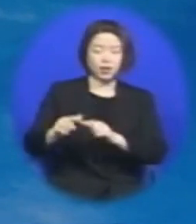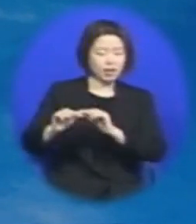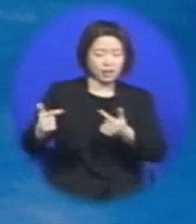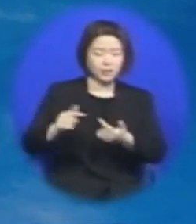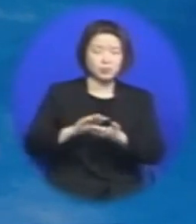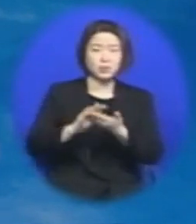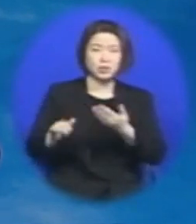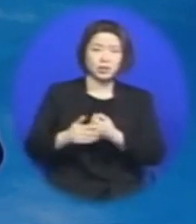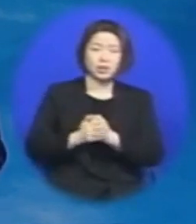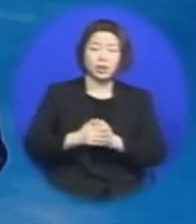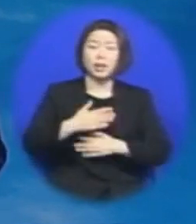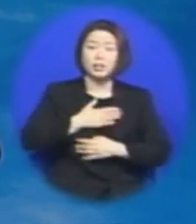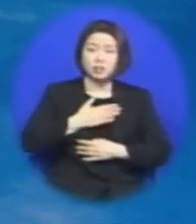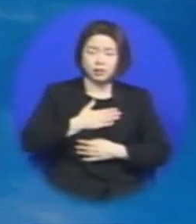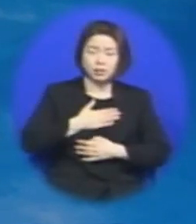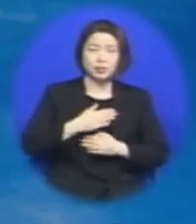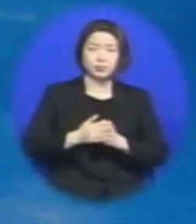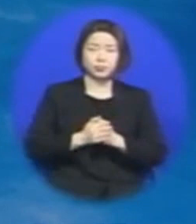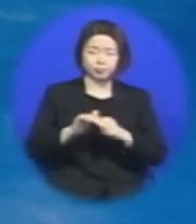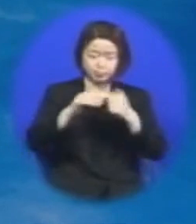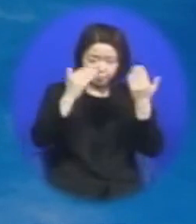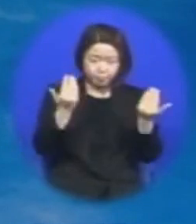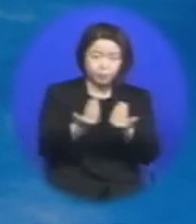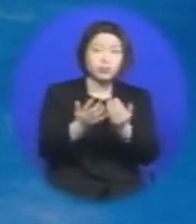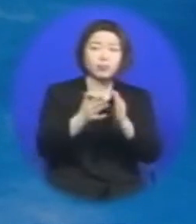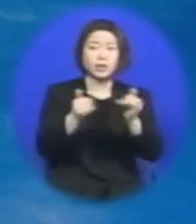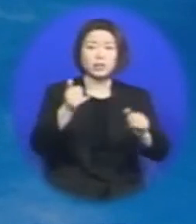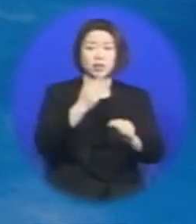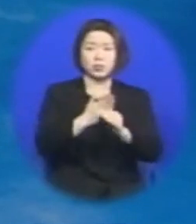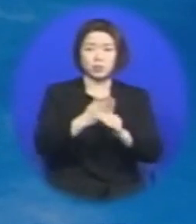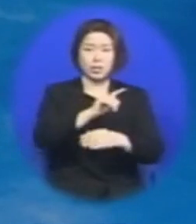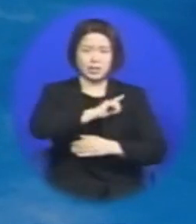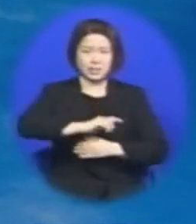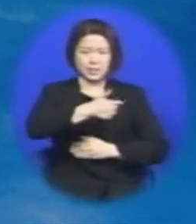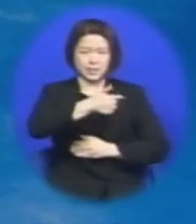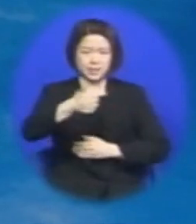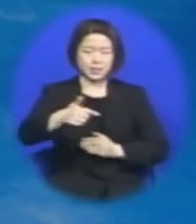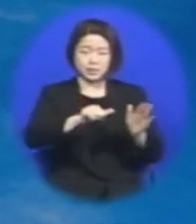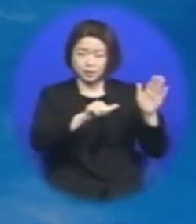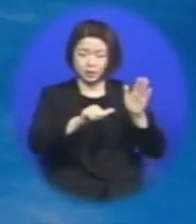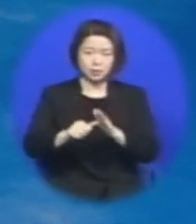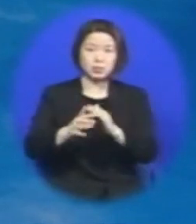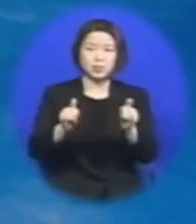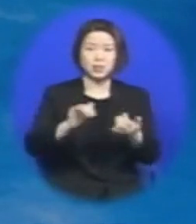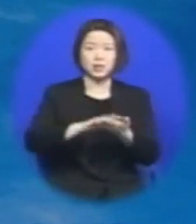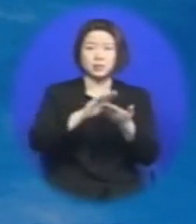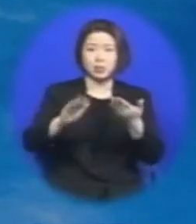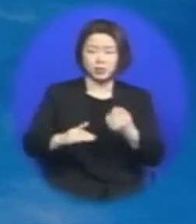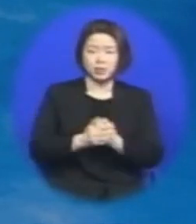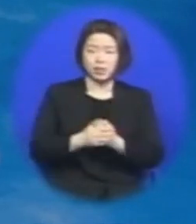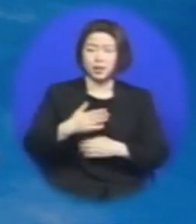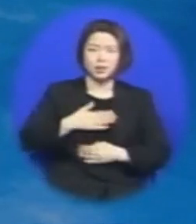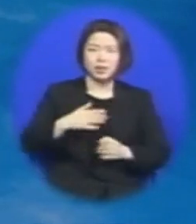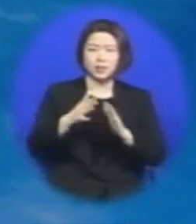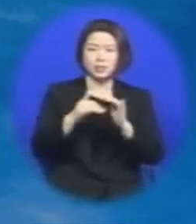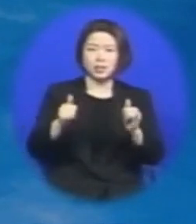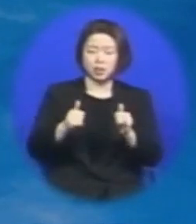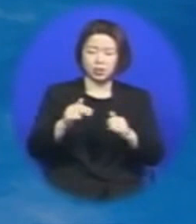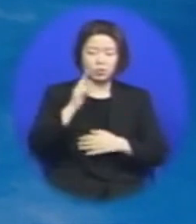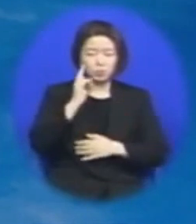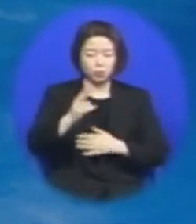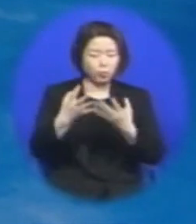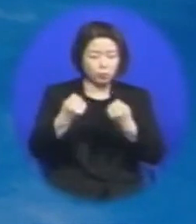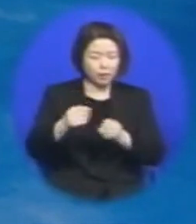아닙니다 저는 모든 사람들 중에 가장 큰 실패자 있니다 나는 사람들과 너무 많은 시간을